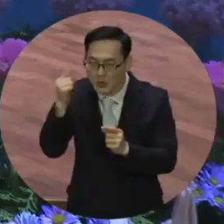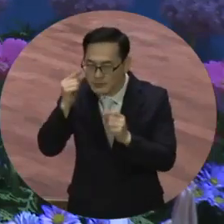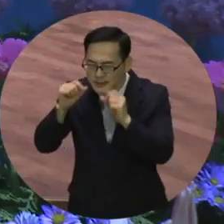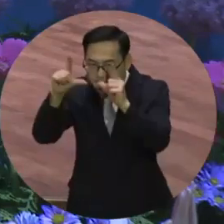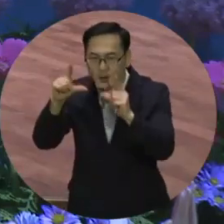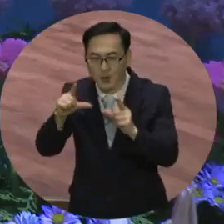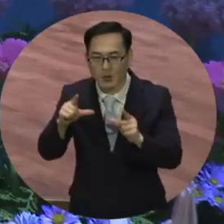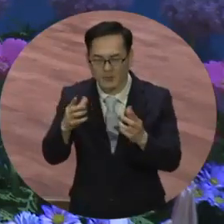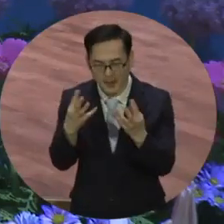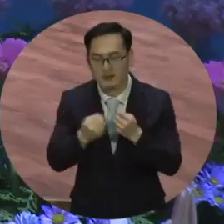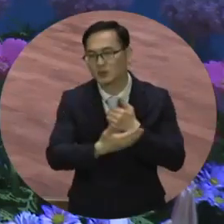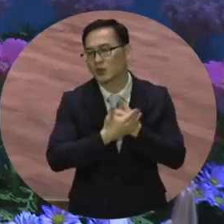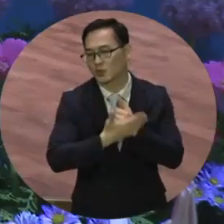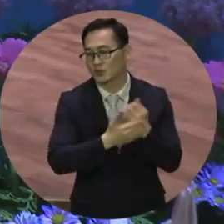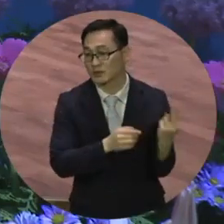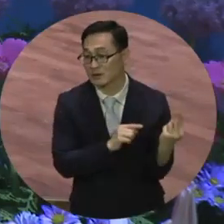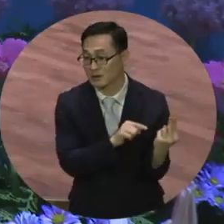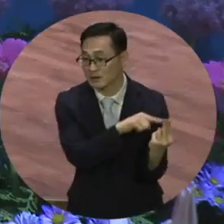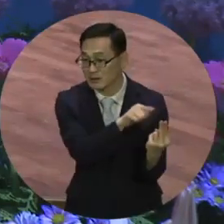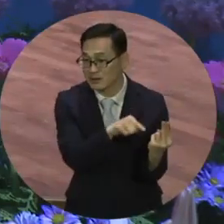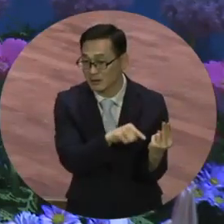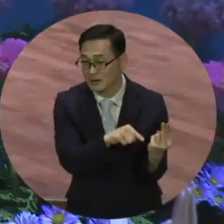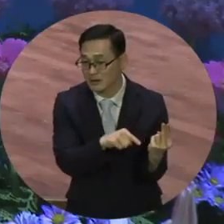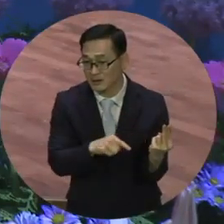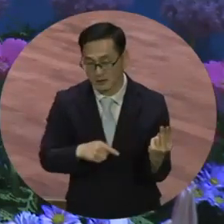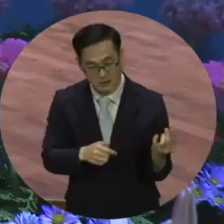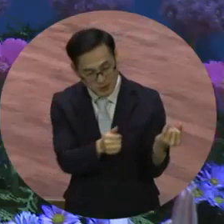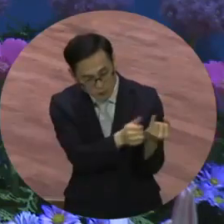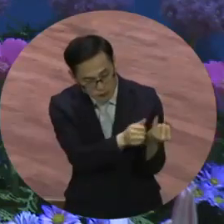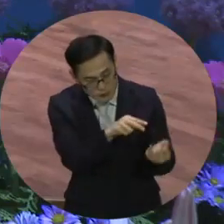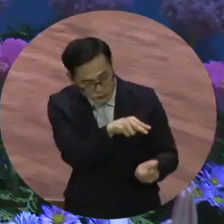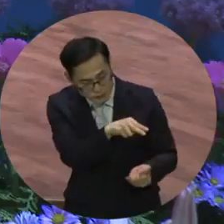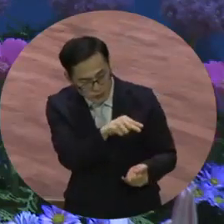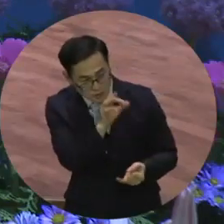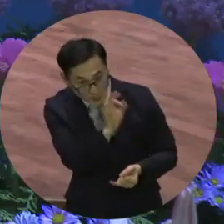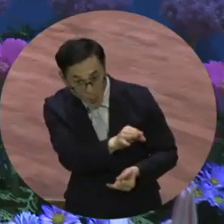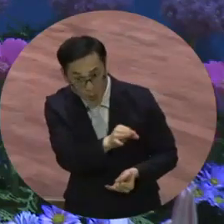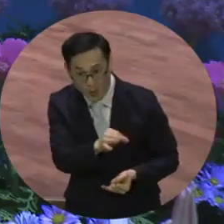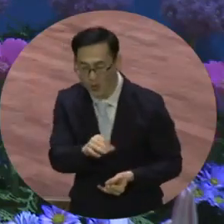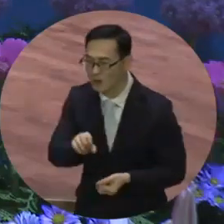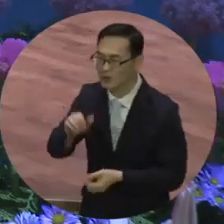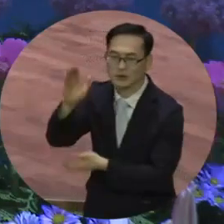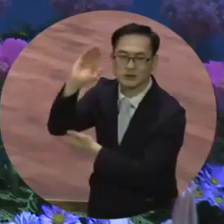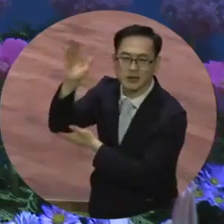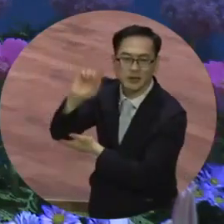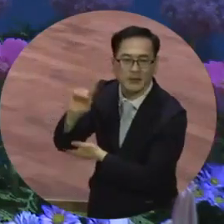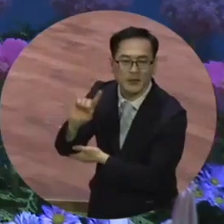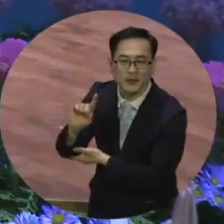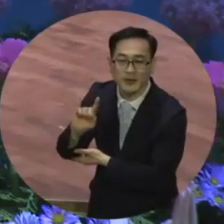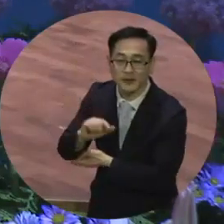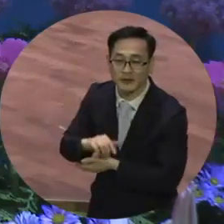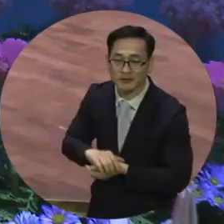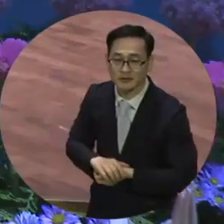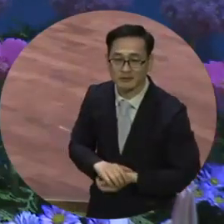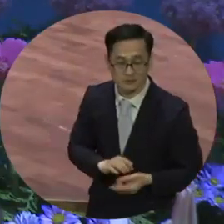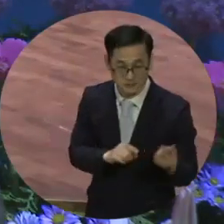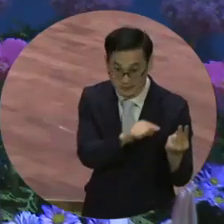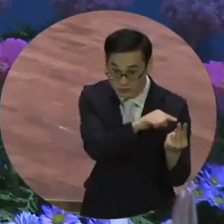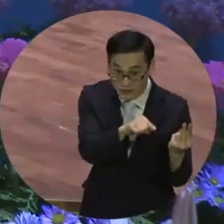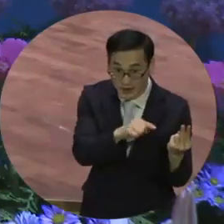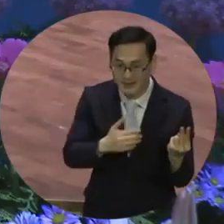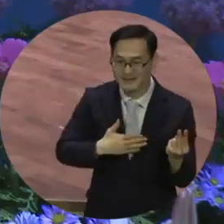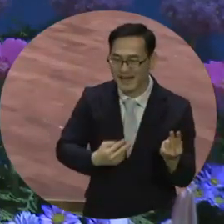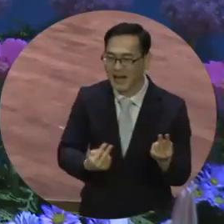바울이 이들 부부를 향해서 참 놀라운 고백을 하고 있습니다. 그들은 내